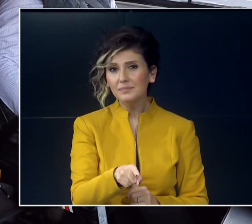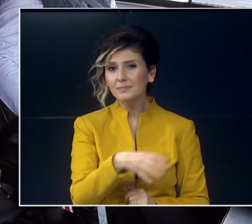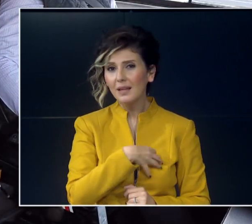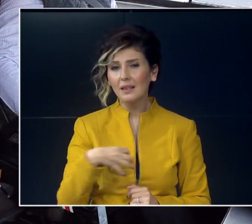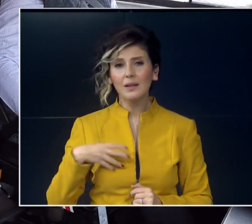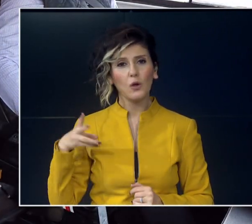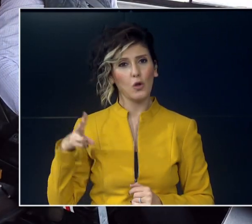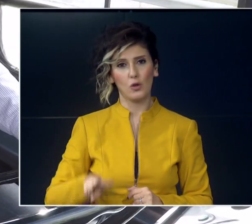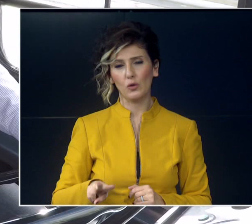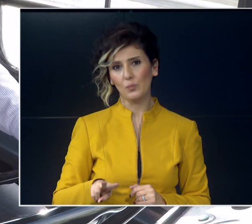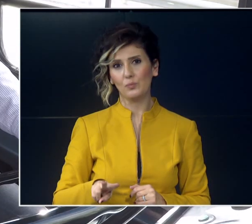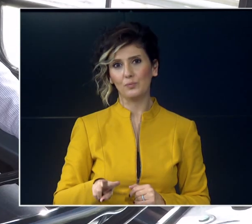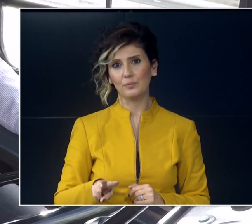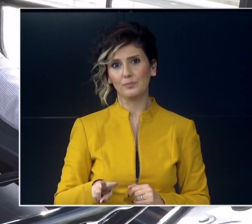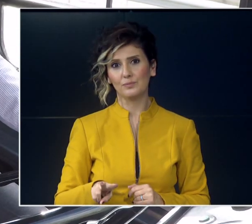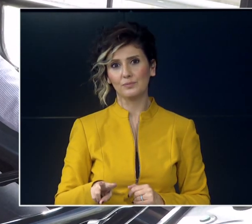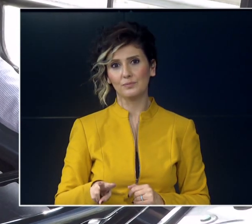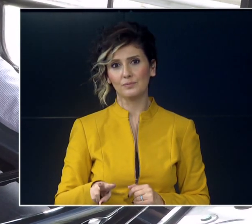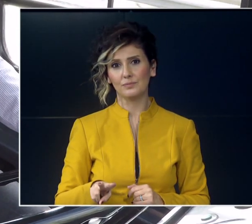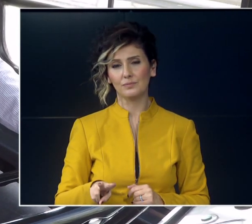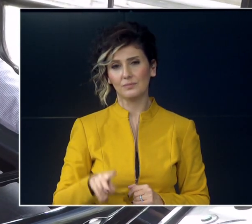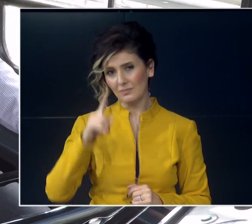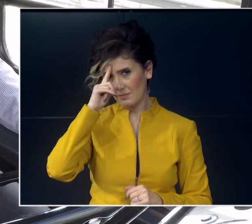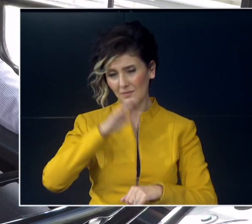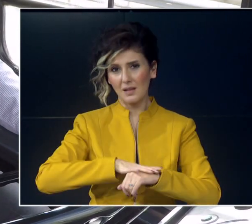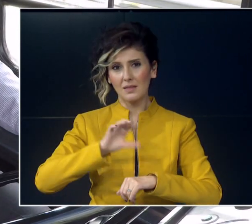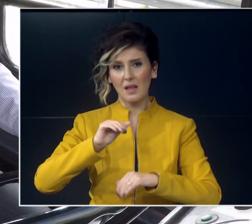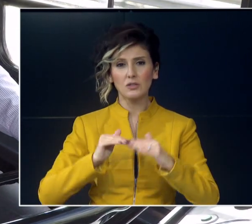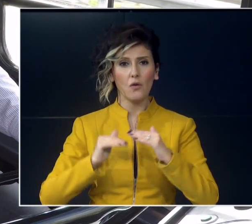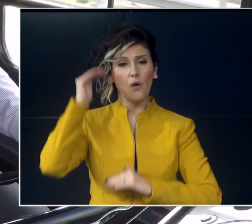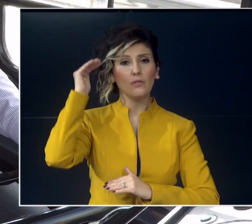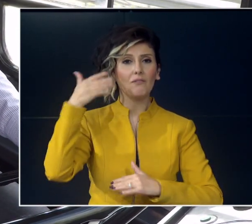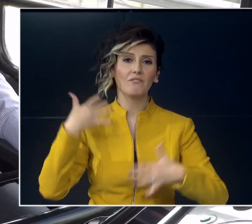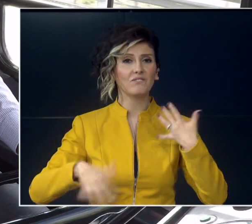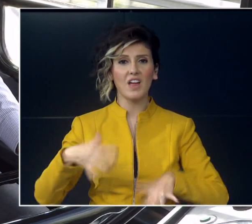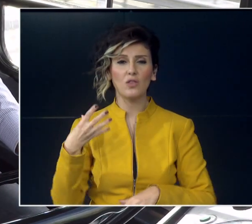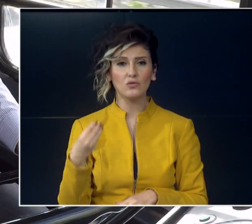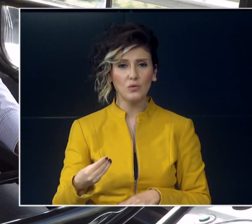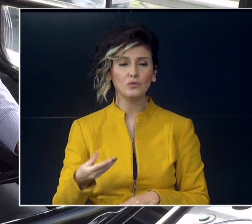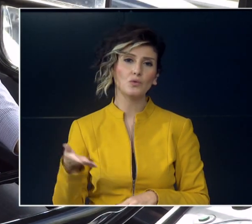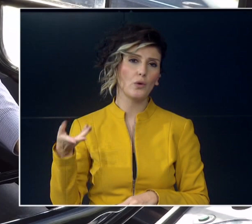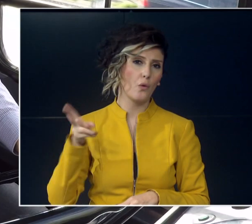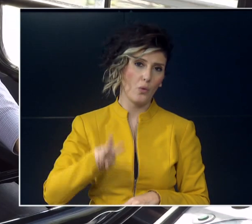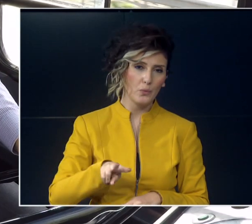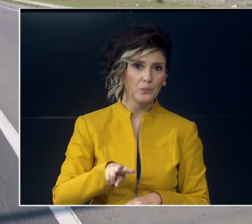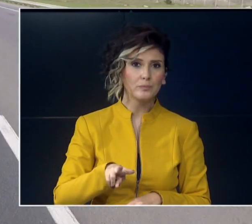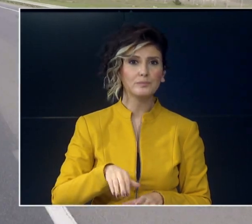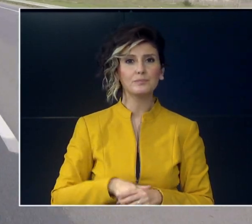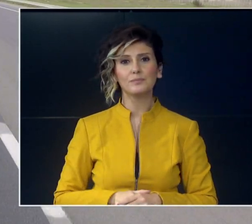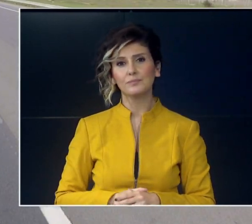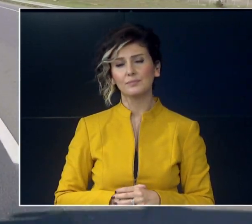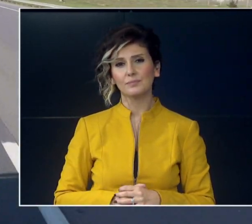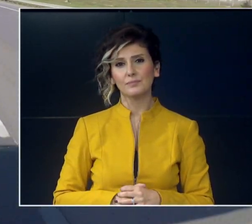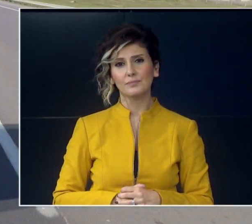annem vefat etti. Yüksek tansiyondan felç geçirdi ve hayatını kaybetti.